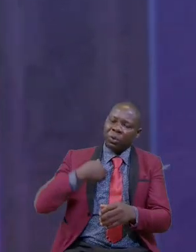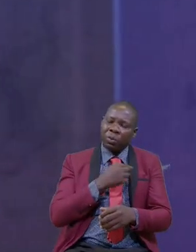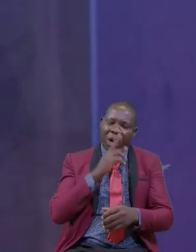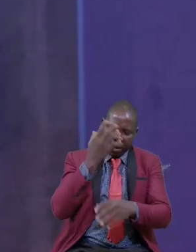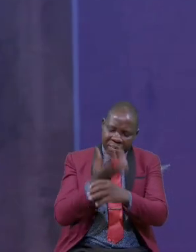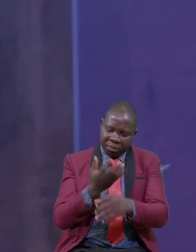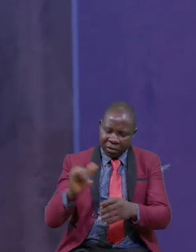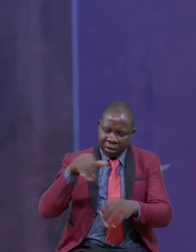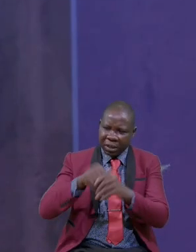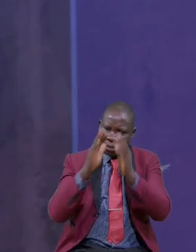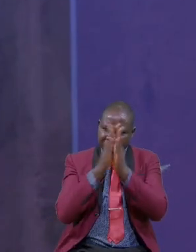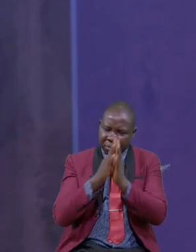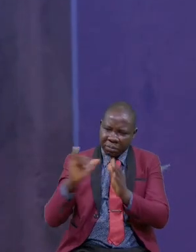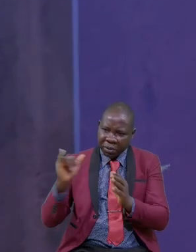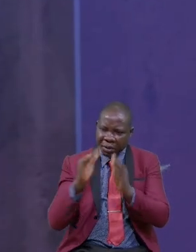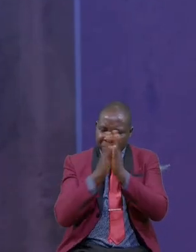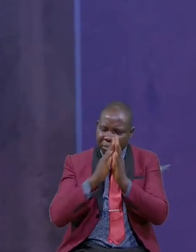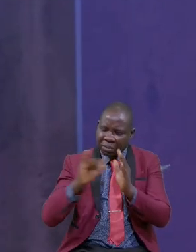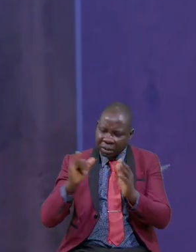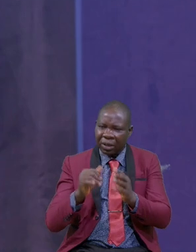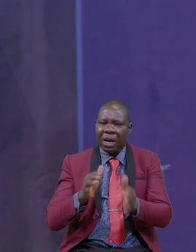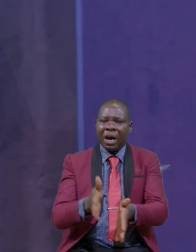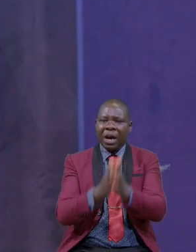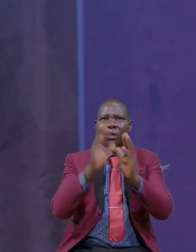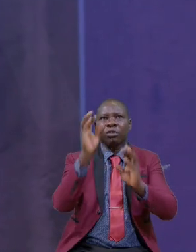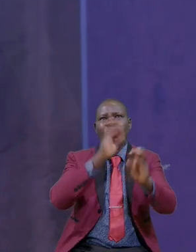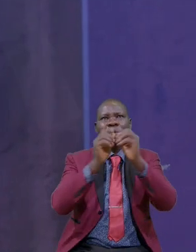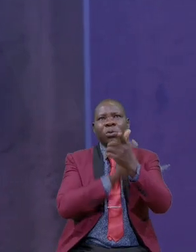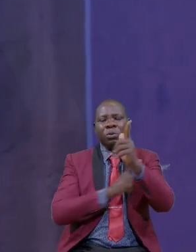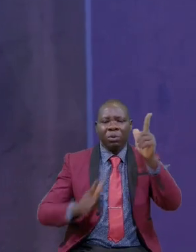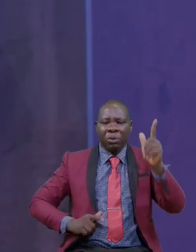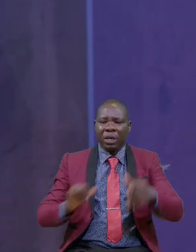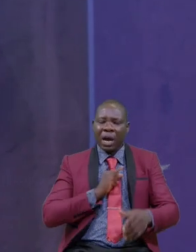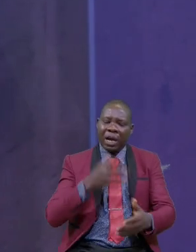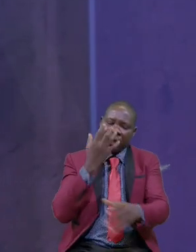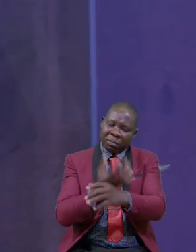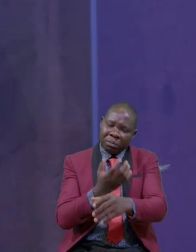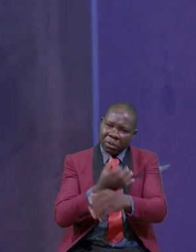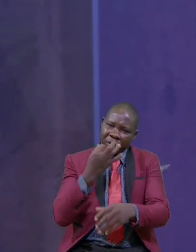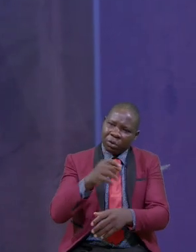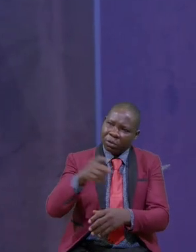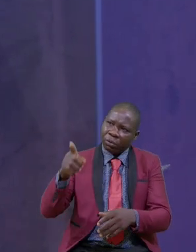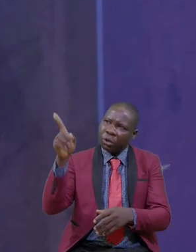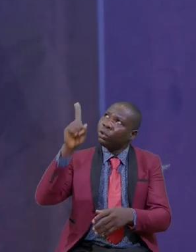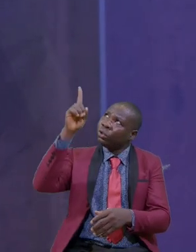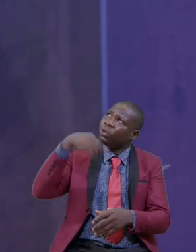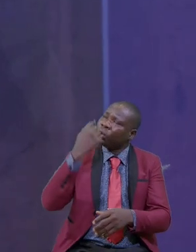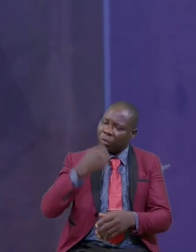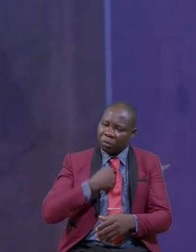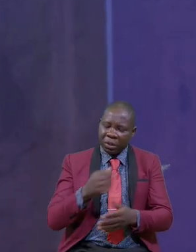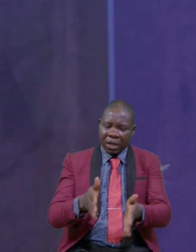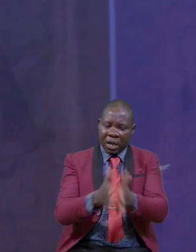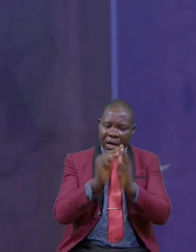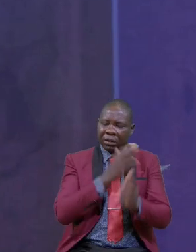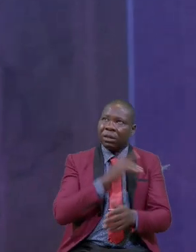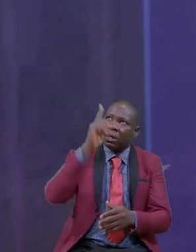nous demandons, nous disons, Seigneur, oh, j'ai besoin de toi. Tu m'as dit de demander, vous recevrez, cherchez et